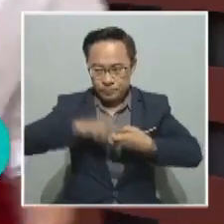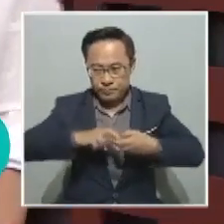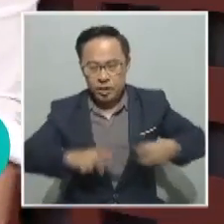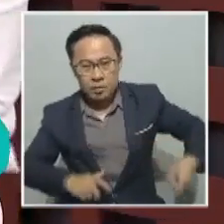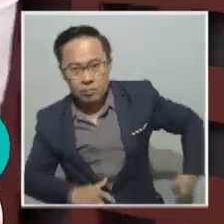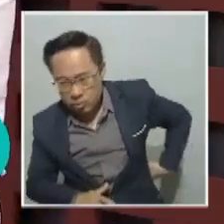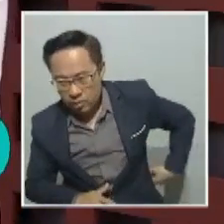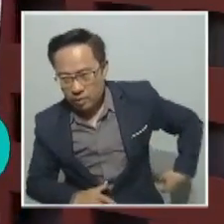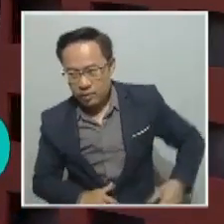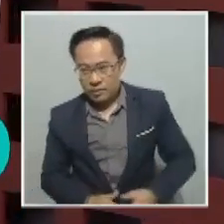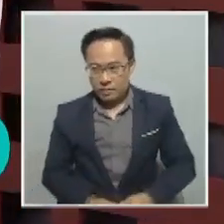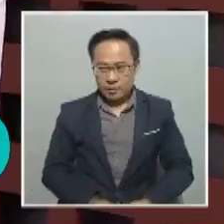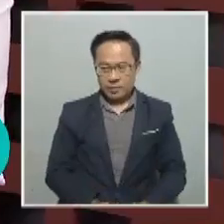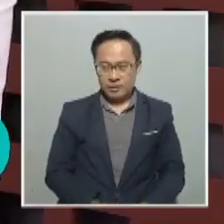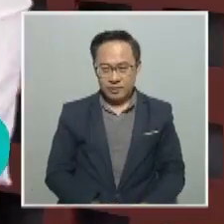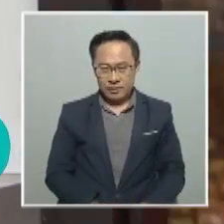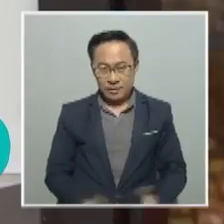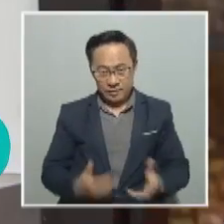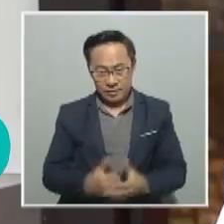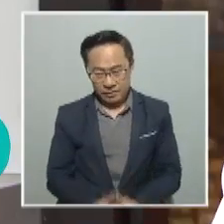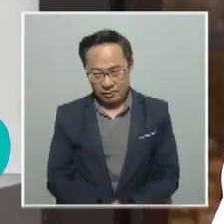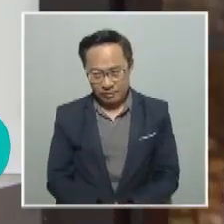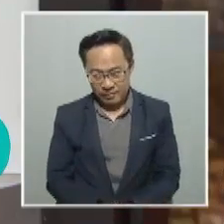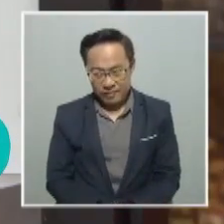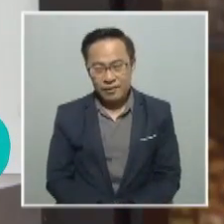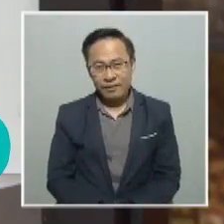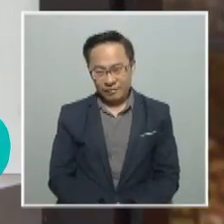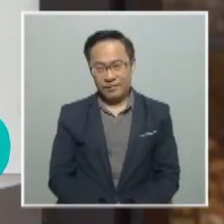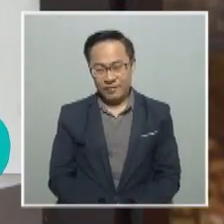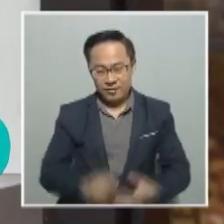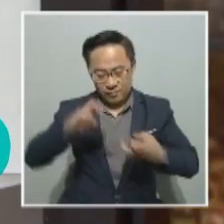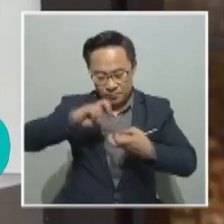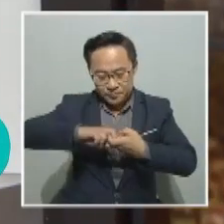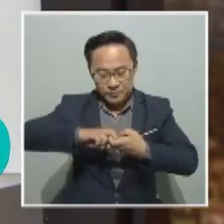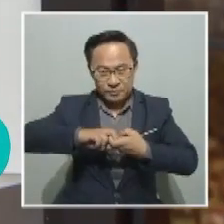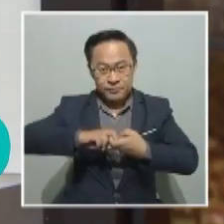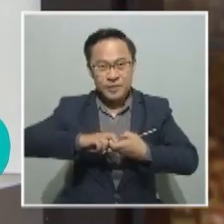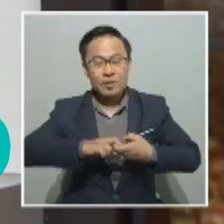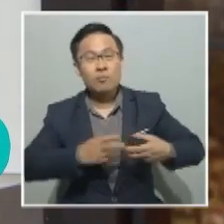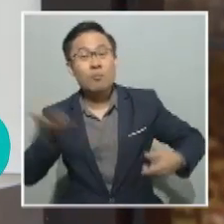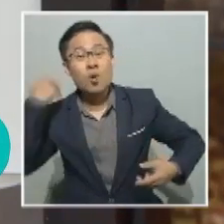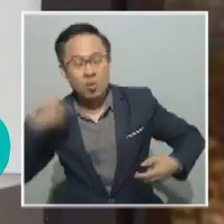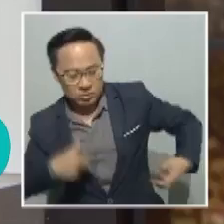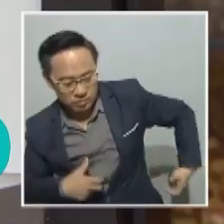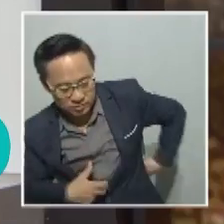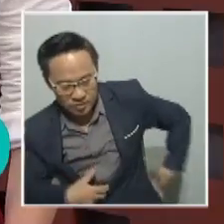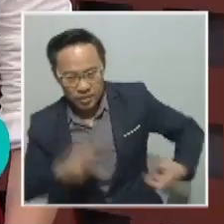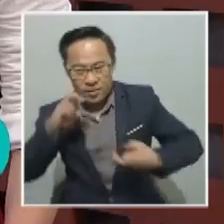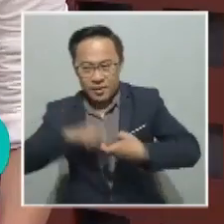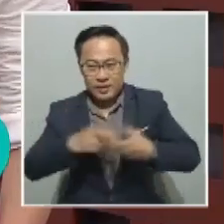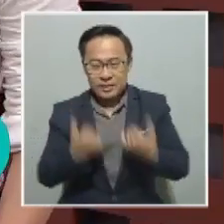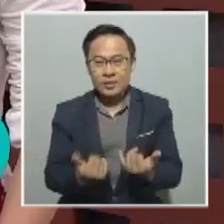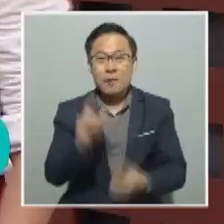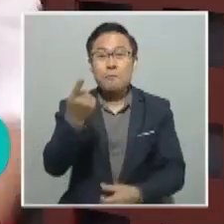ามาทำถามว่าตะขออยู่ข้างหลังใช่ไหม ไม่ก็ส่วนใหญ่ไงส่วนใหญ่มันตะขออยู่ข้างหลังแต่เดี๋ยวนี้มันก็มีรุ่นที่ตะขอข้างหน้าเพื่อป้องกันอาการนี ้ทำไมพี่รู้เยอะ